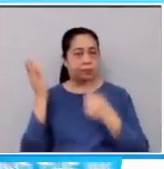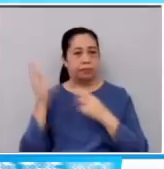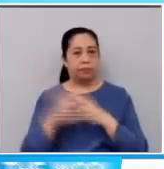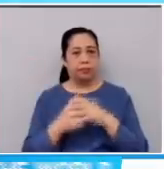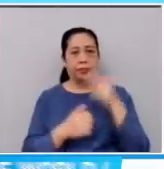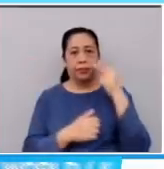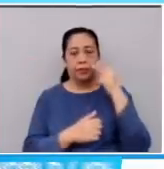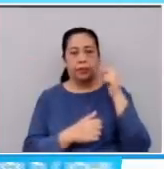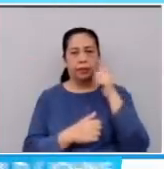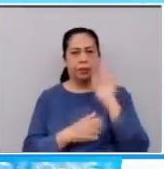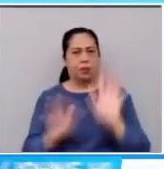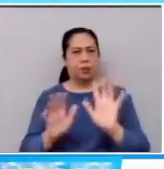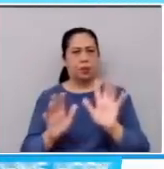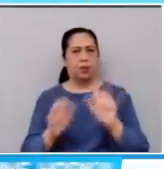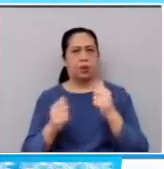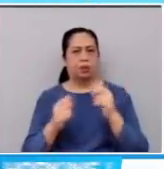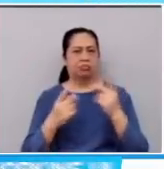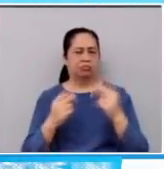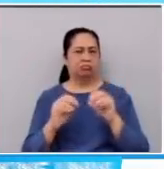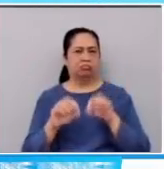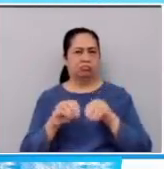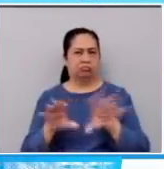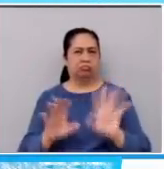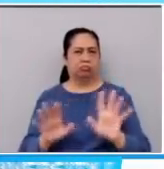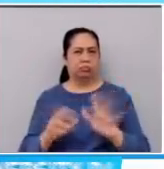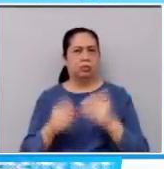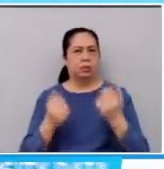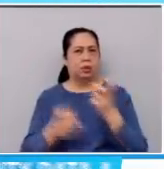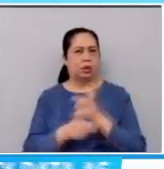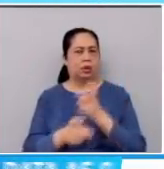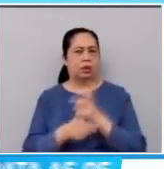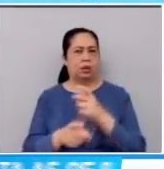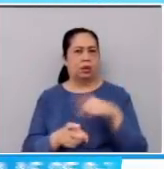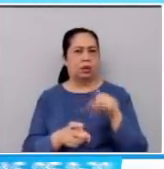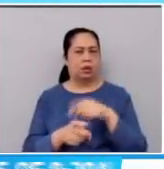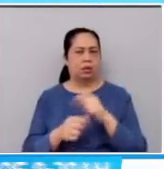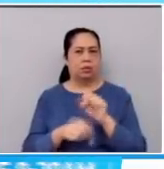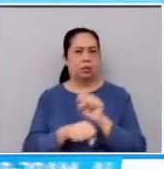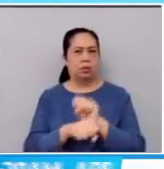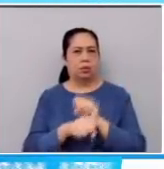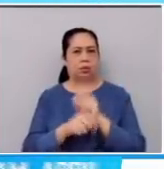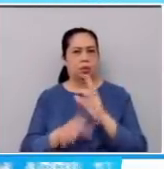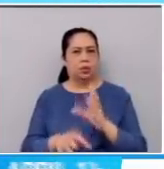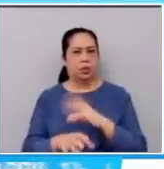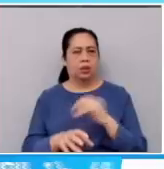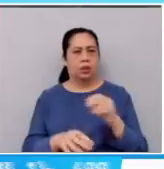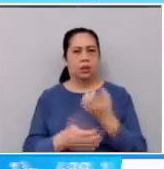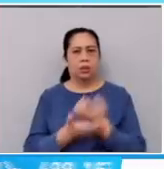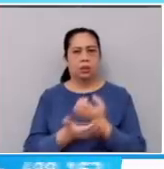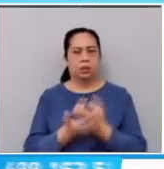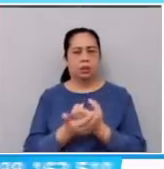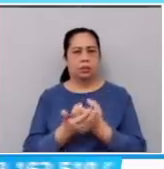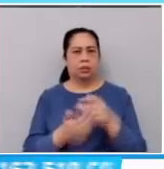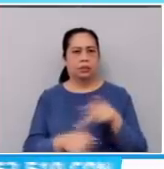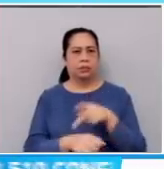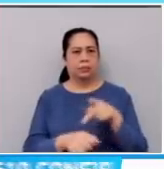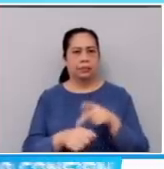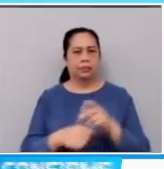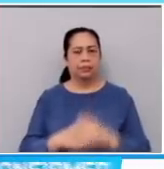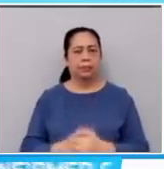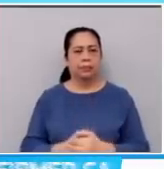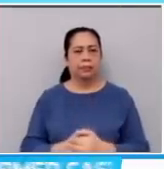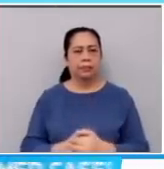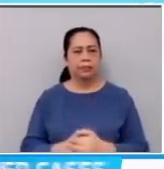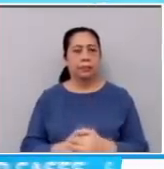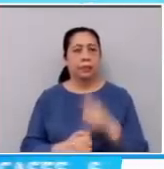daw muna sana yang ipatupad. Baka mahirapan lang daw ang mga manggagawa at ang ekonomiya ng bansa. Sabi